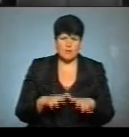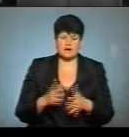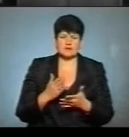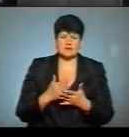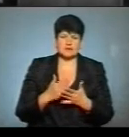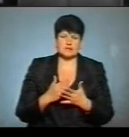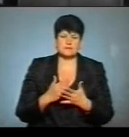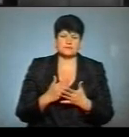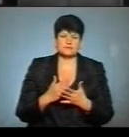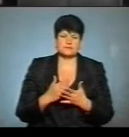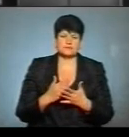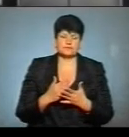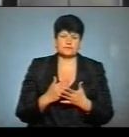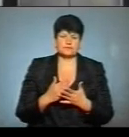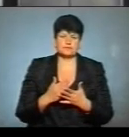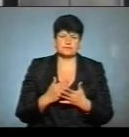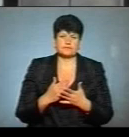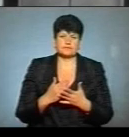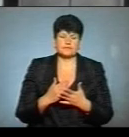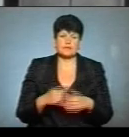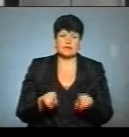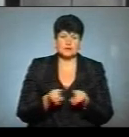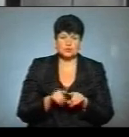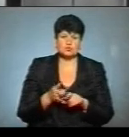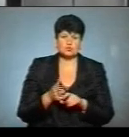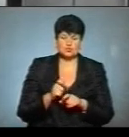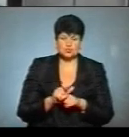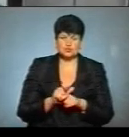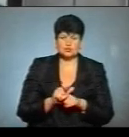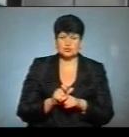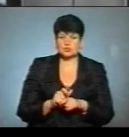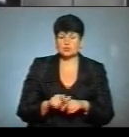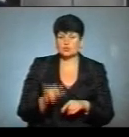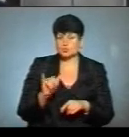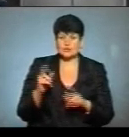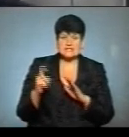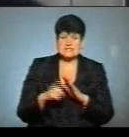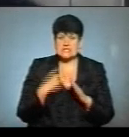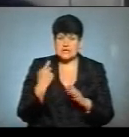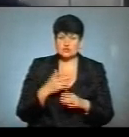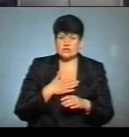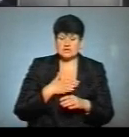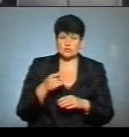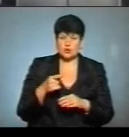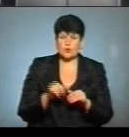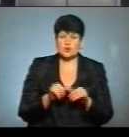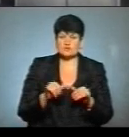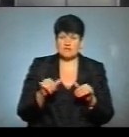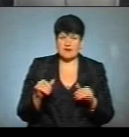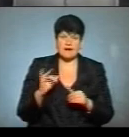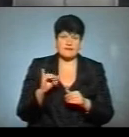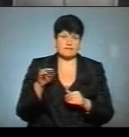побільше, як Елекс великий. І також дуже круто дізнатися, що наш Тернопіль, наше місто розвивається в плані